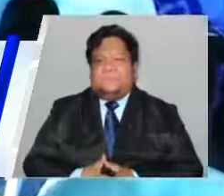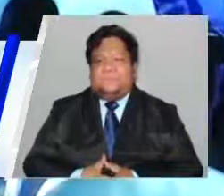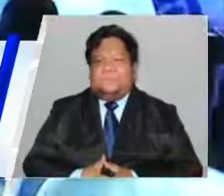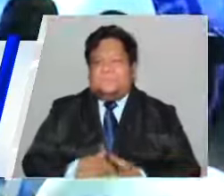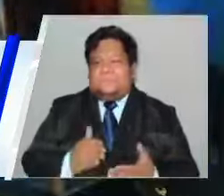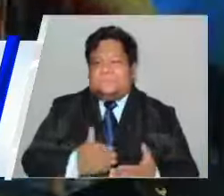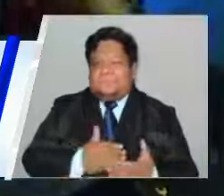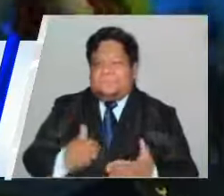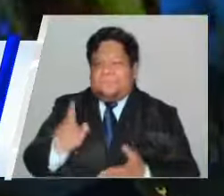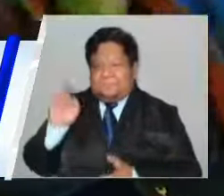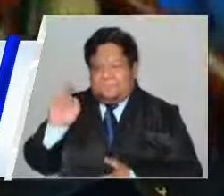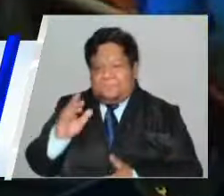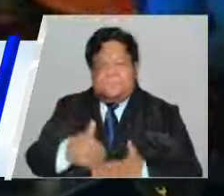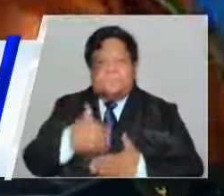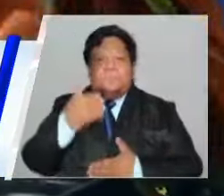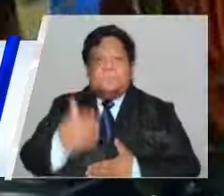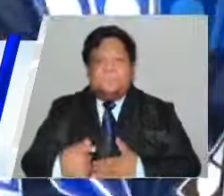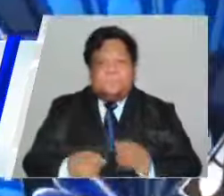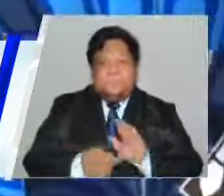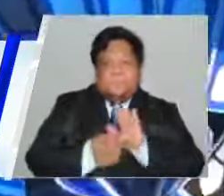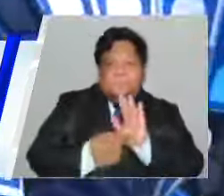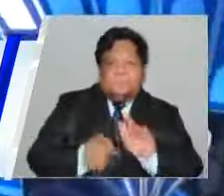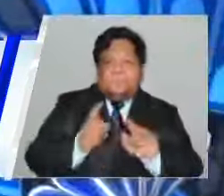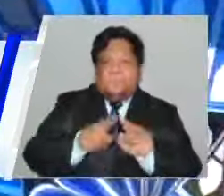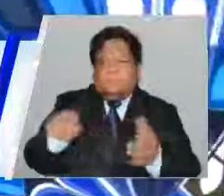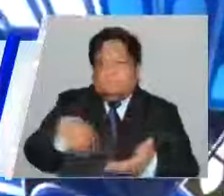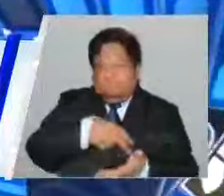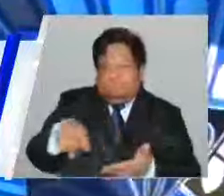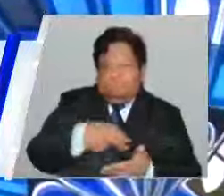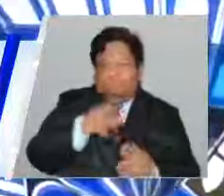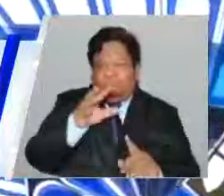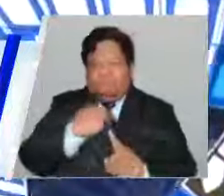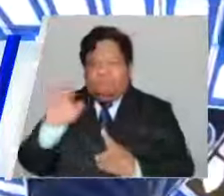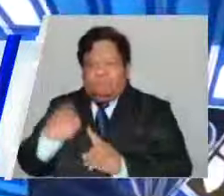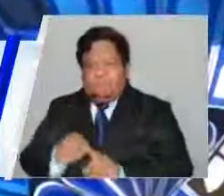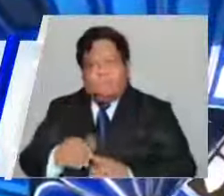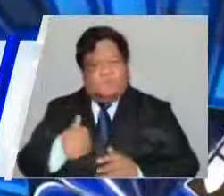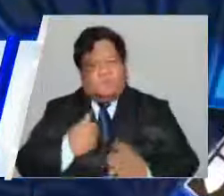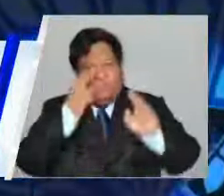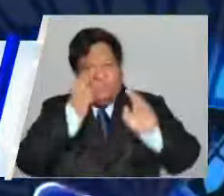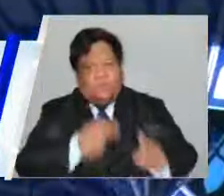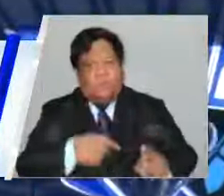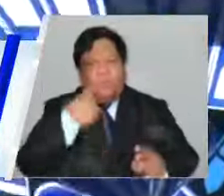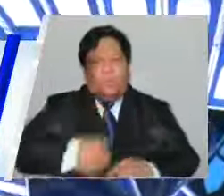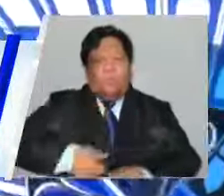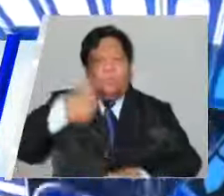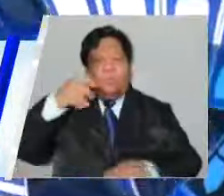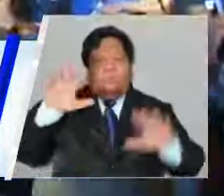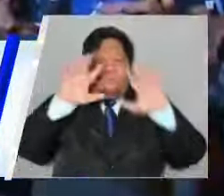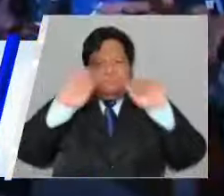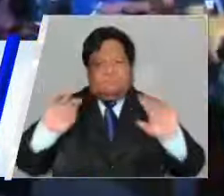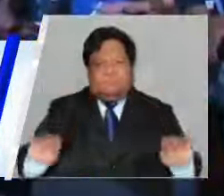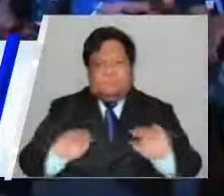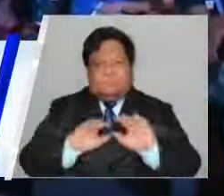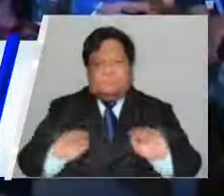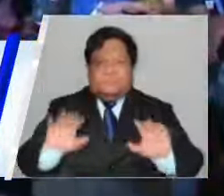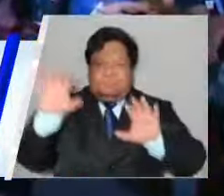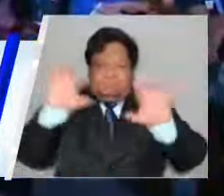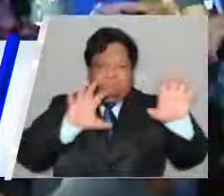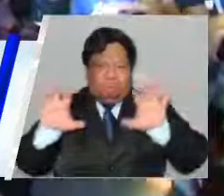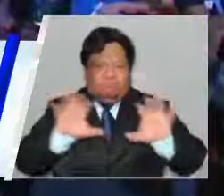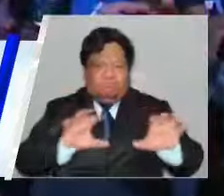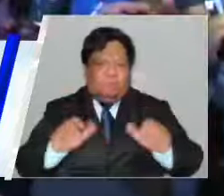Nagpakitang gilas din ang iba't ibang cultural groups sa lungsod at pinarangalan ang mga nanalo sa Paskong Malabueño Christmas Community Decorating Contest. Kaya ang mga